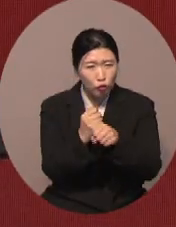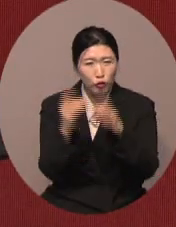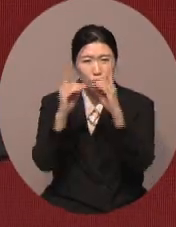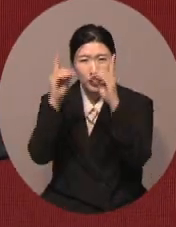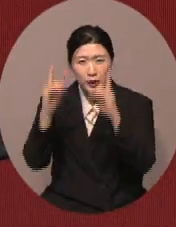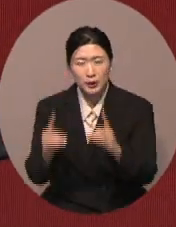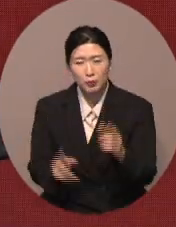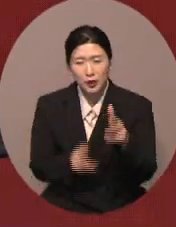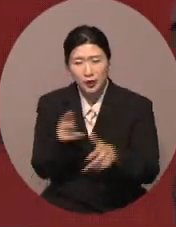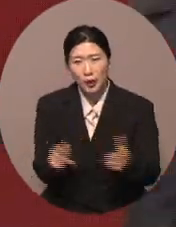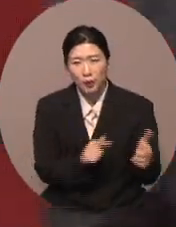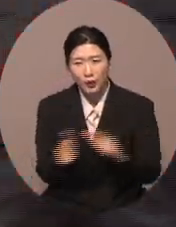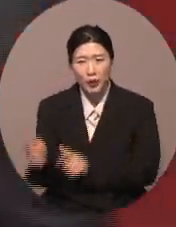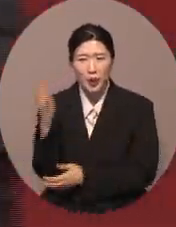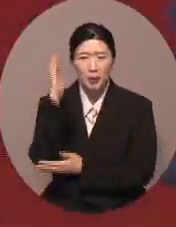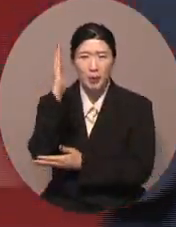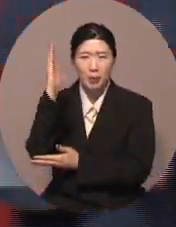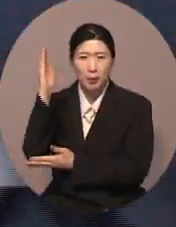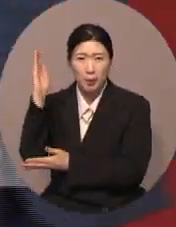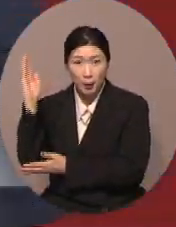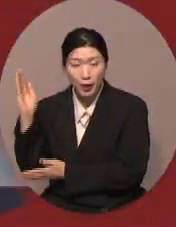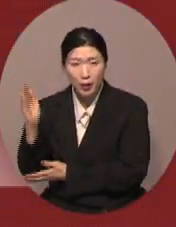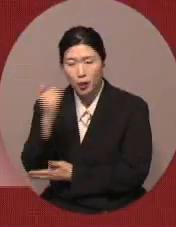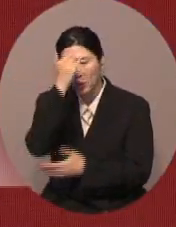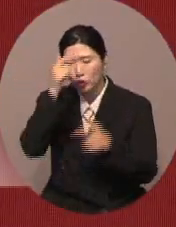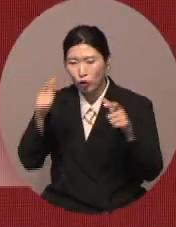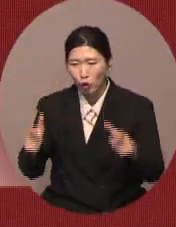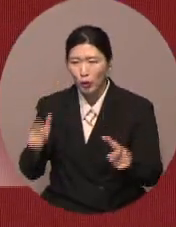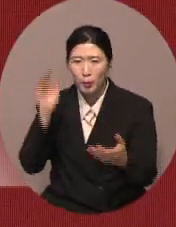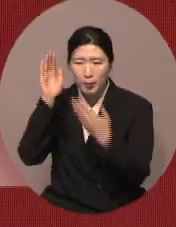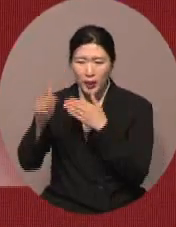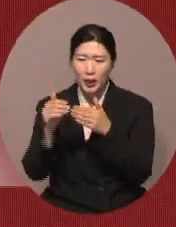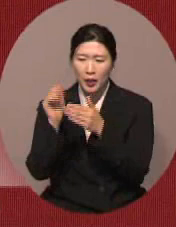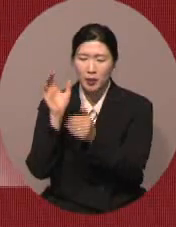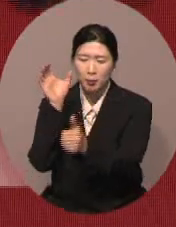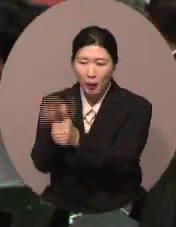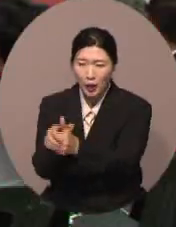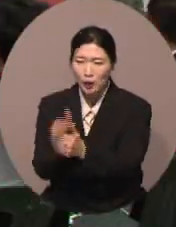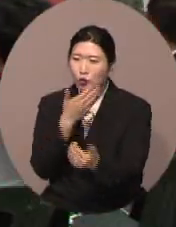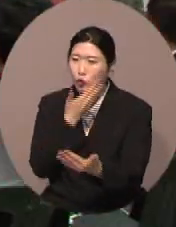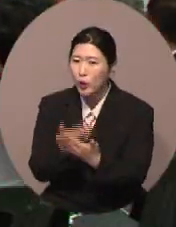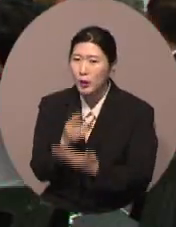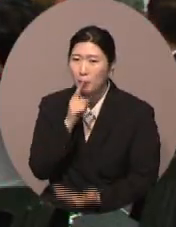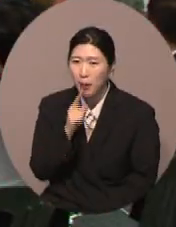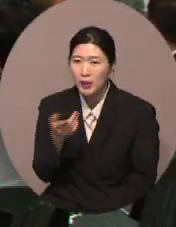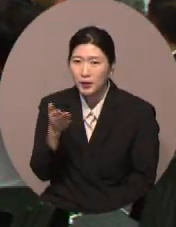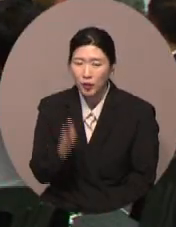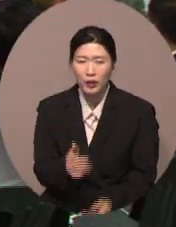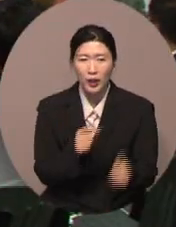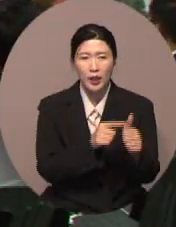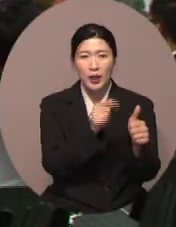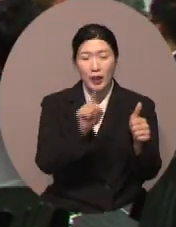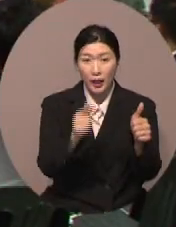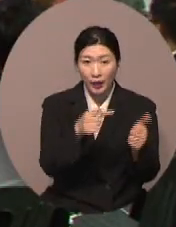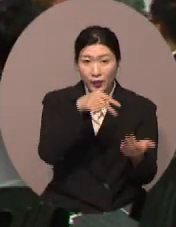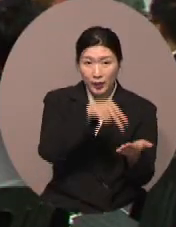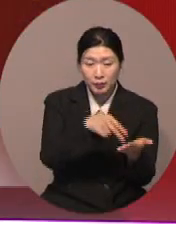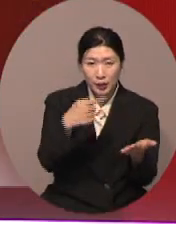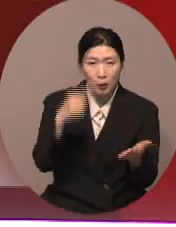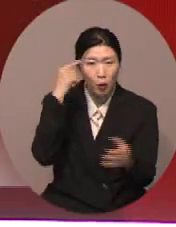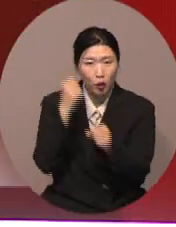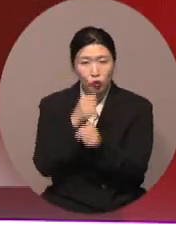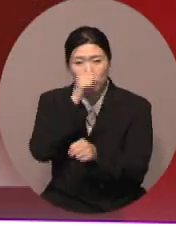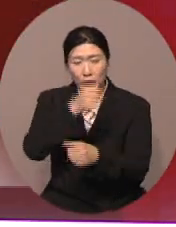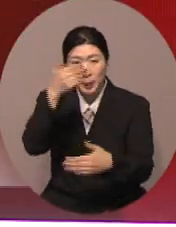등을 거론하며 충청권이 미래 산업에 중요한 역할을 할 것이라고 치켜세웠는데 한동훈 후보는 R&D 예산 삭감